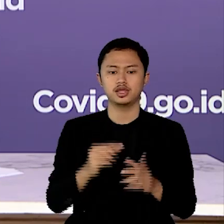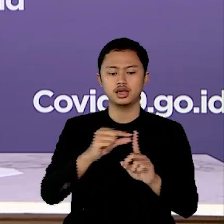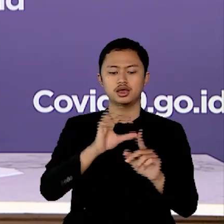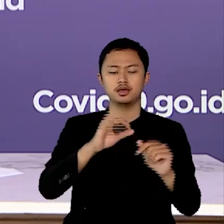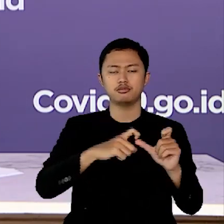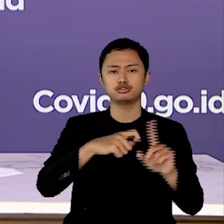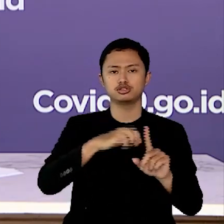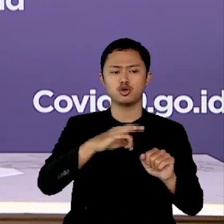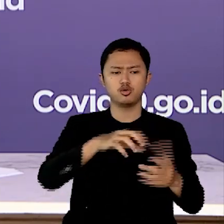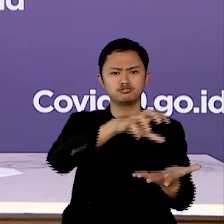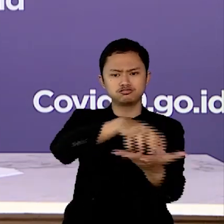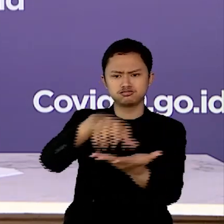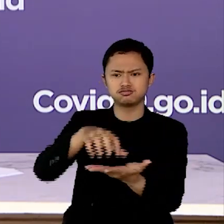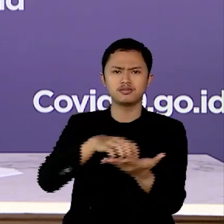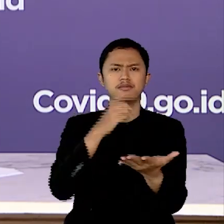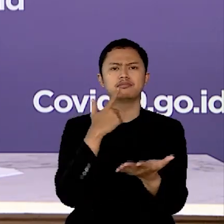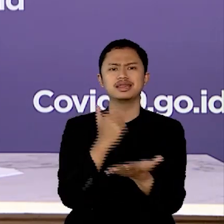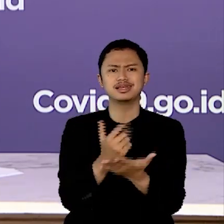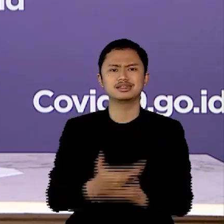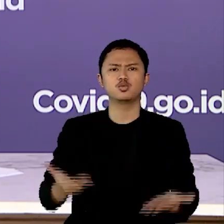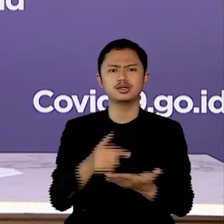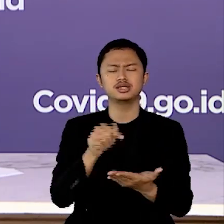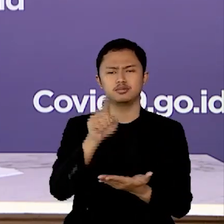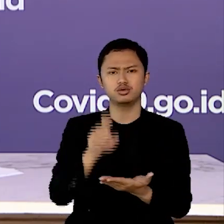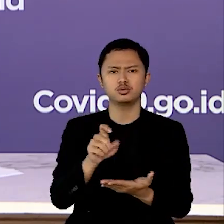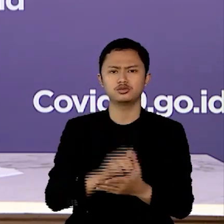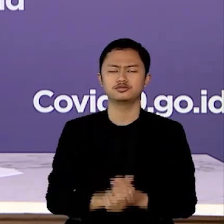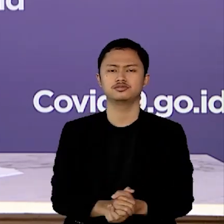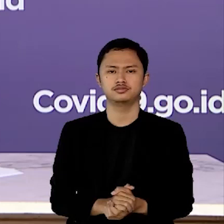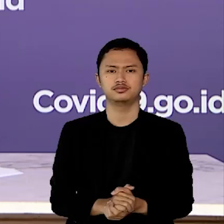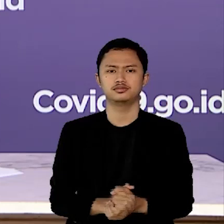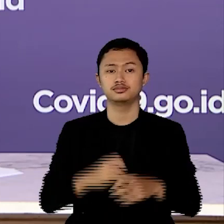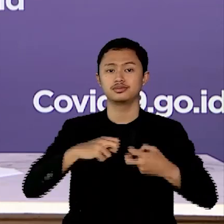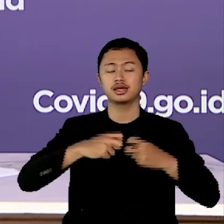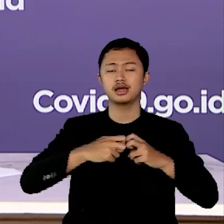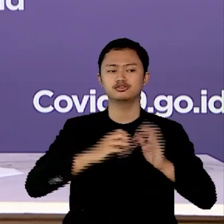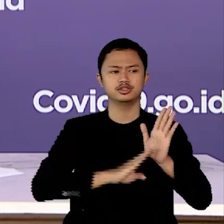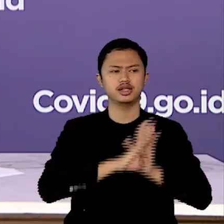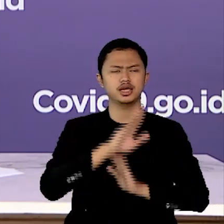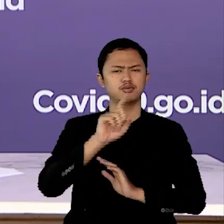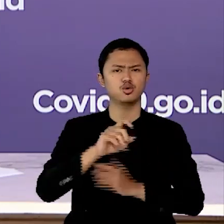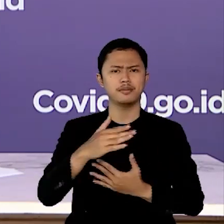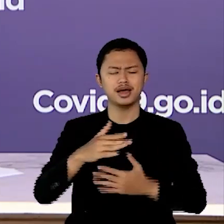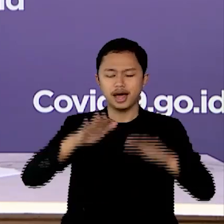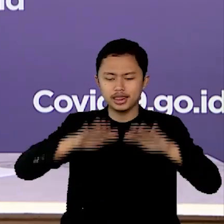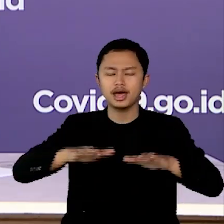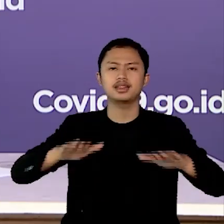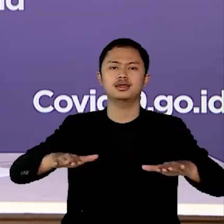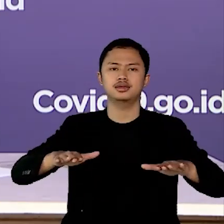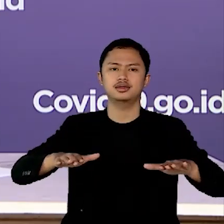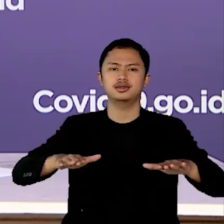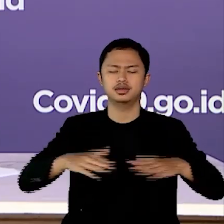peran posko menjadi sangat vital dalam situasi seperti ini dimana kasus meningkat dan membutuhkan kewaspadaan